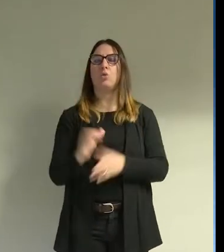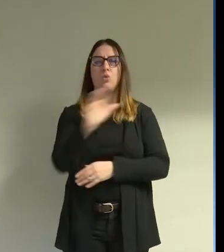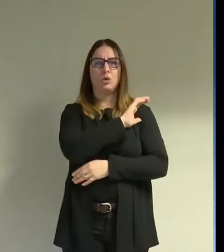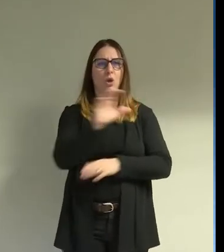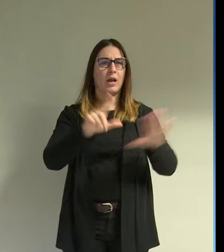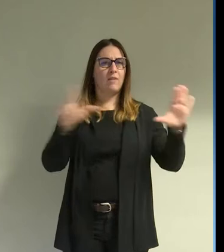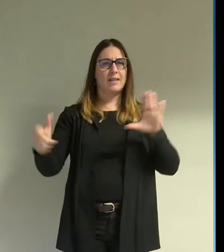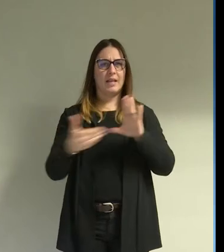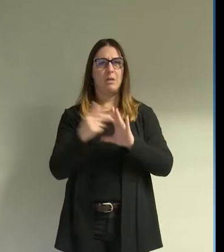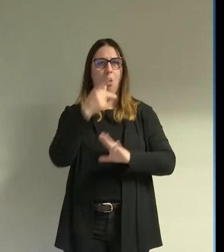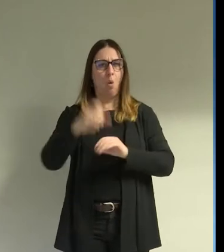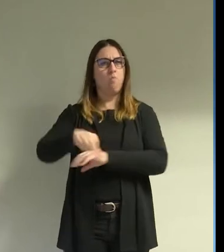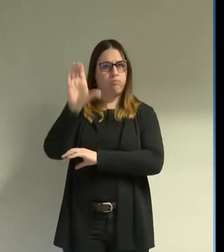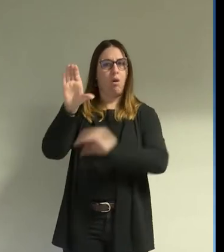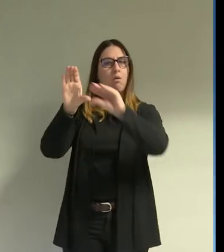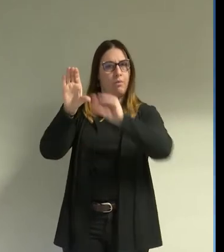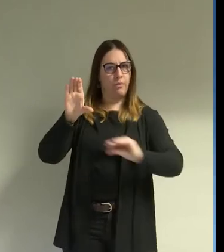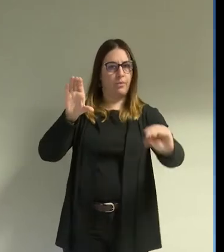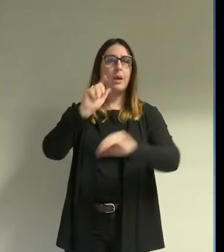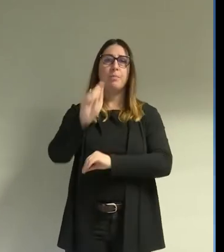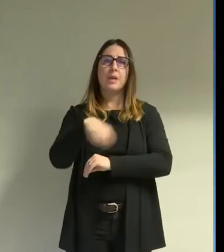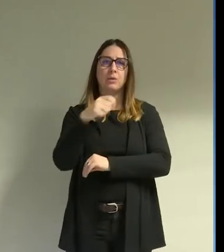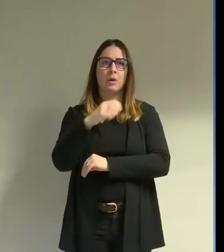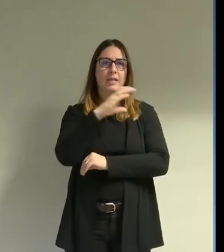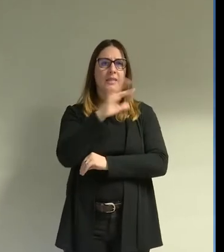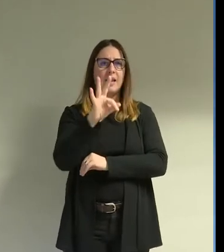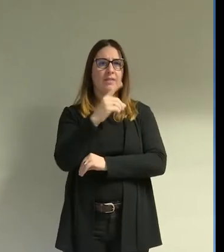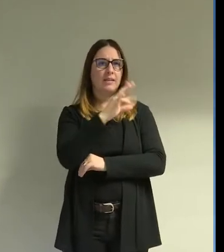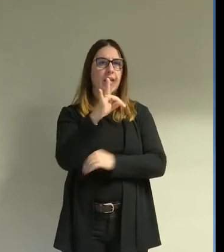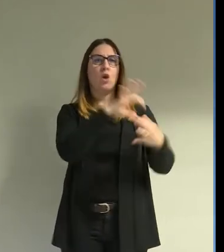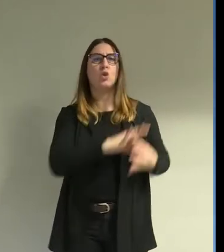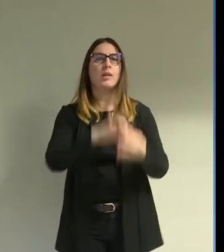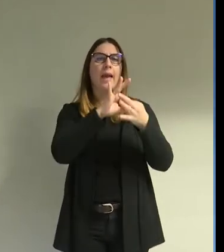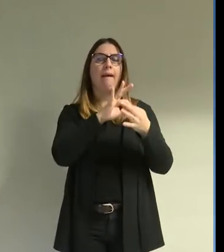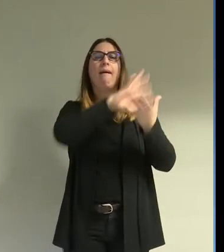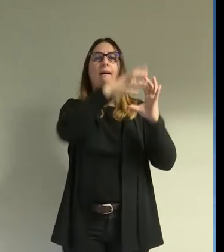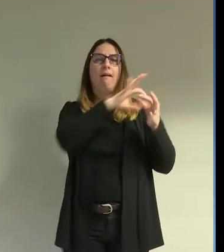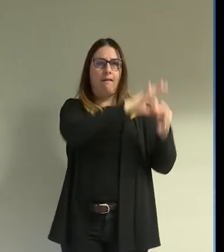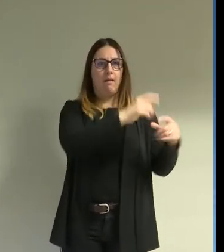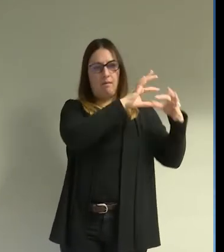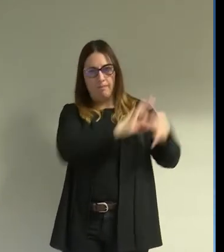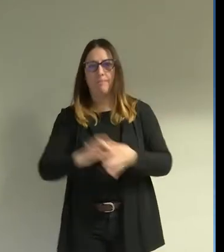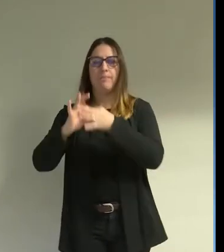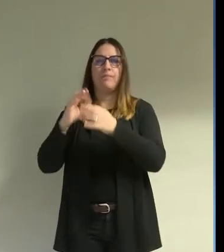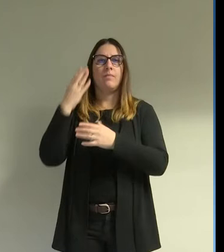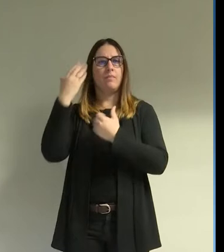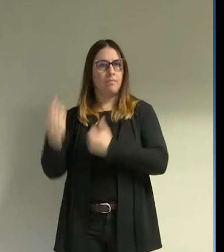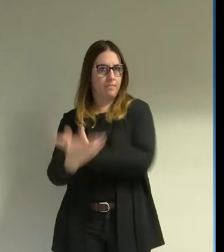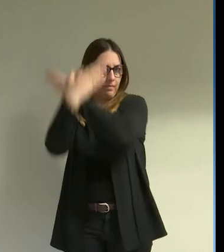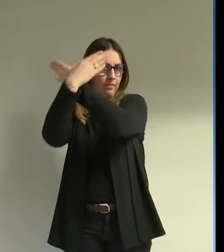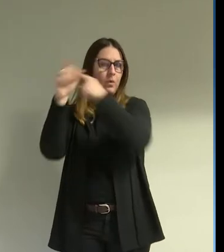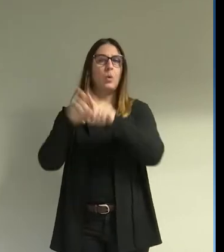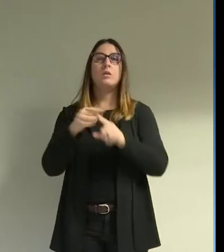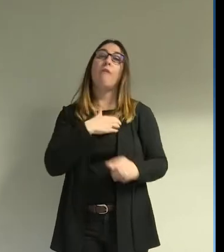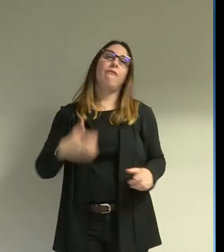c'est travailler évidemment avec le ccfd terre solidaire et la fondation qui lui rattacher grenoble alpes métropole la ville de